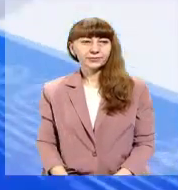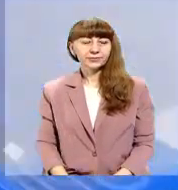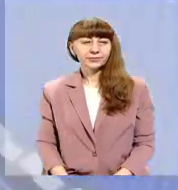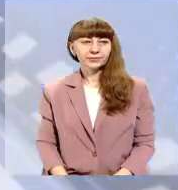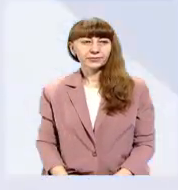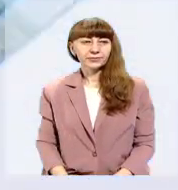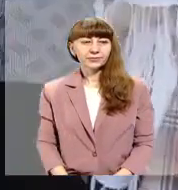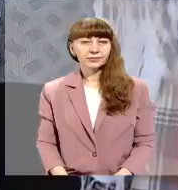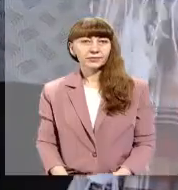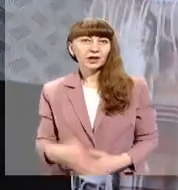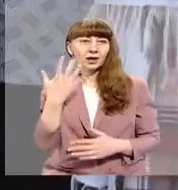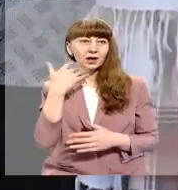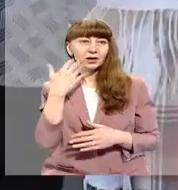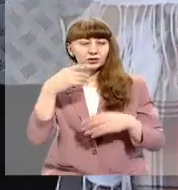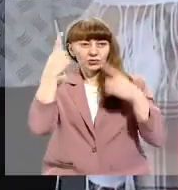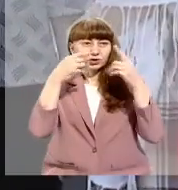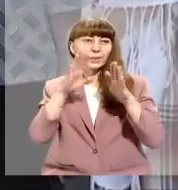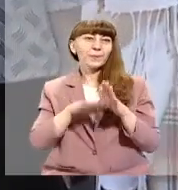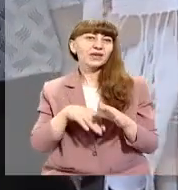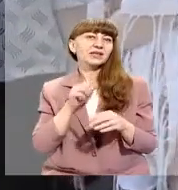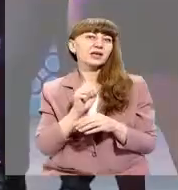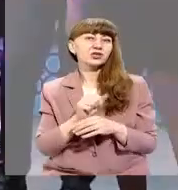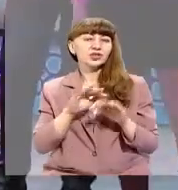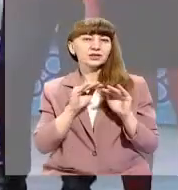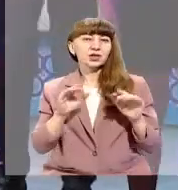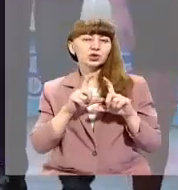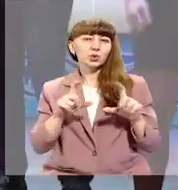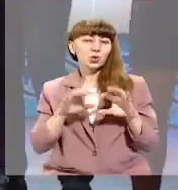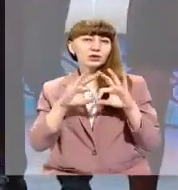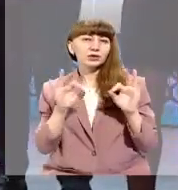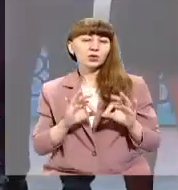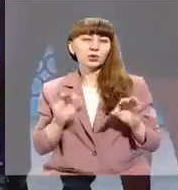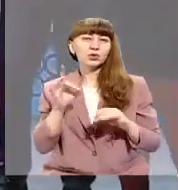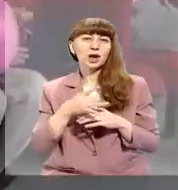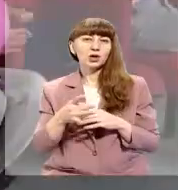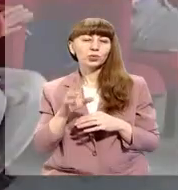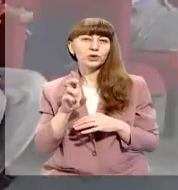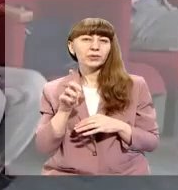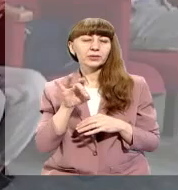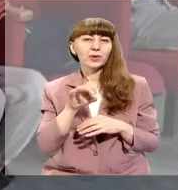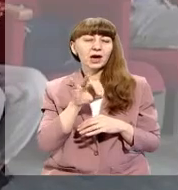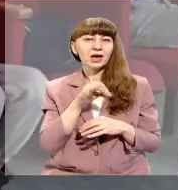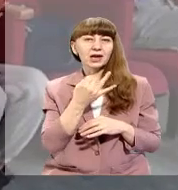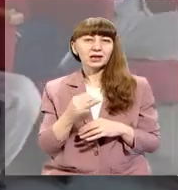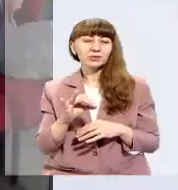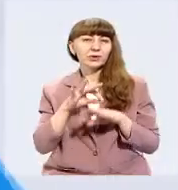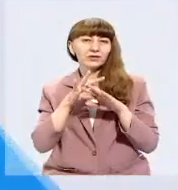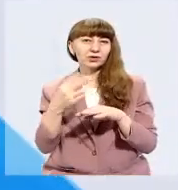области когда творчество без границ детская школа искусств района беимбета майлина отметила своё